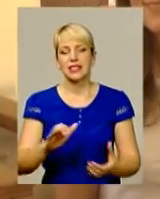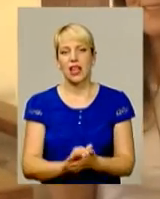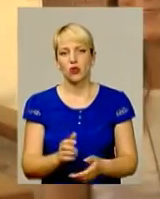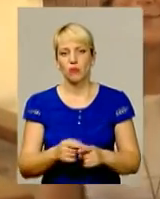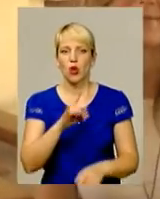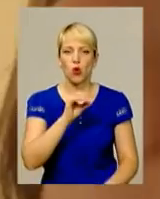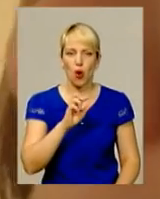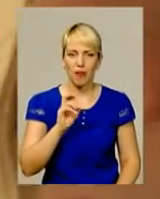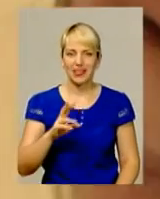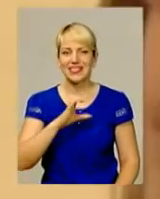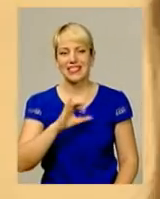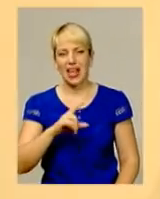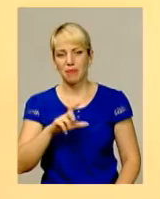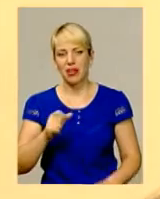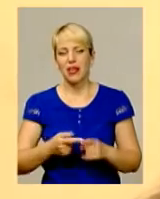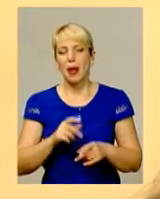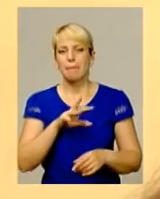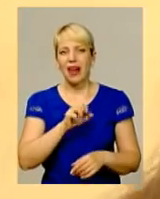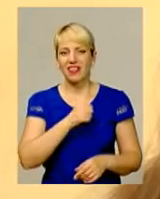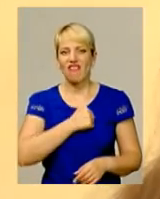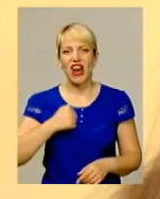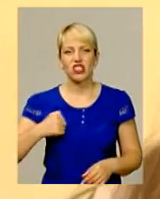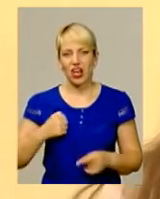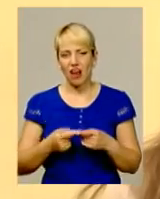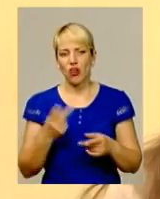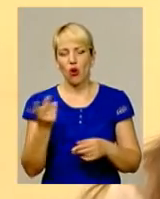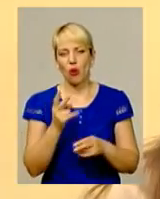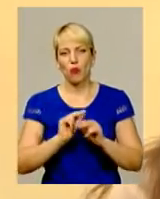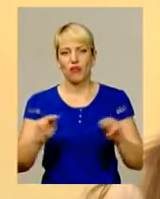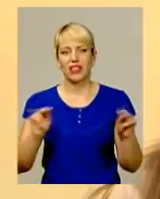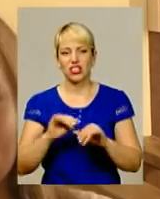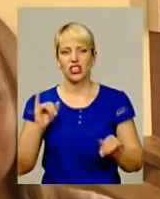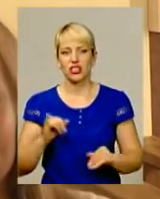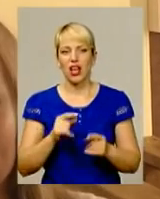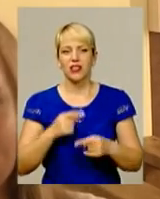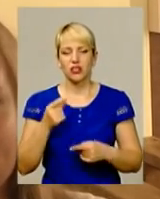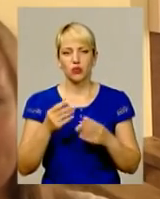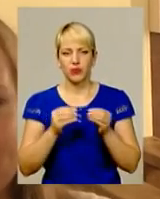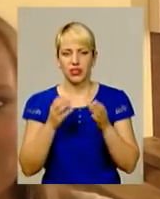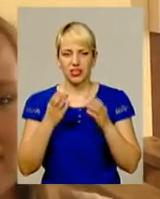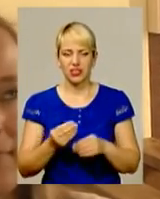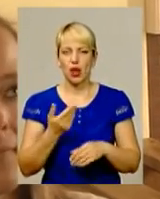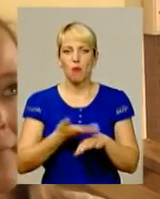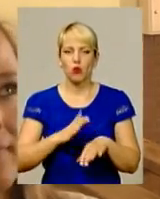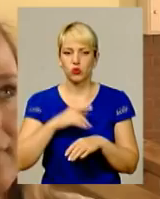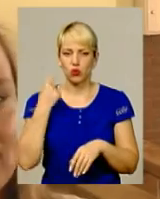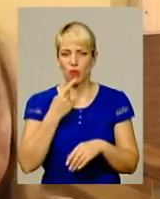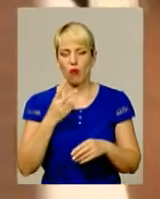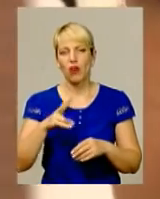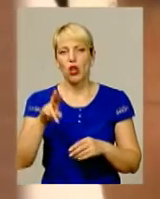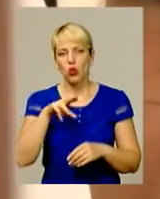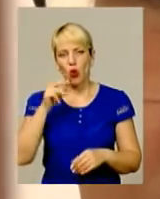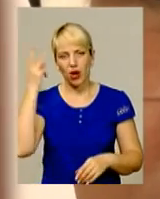Знайомтесь, Роберт із Хелма та Марія з Варшави – обоє викладачі історії, а на наступних 10 днів ще й польської мови. До